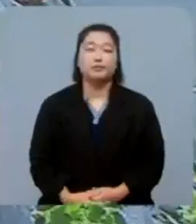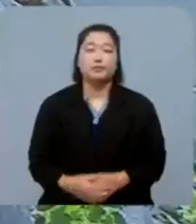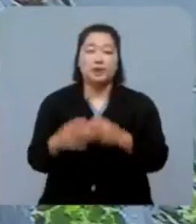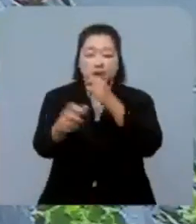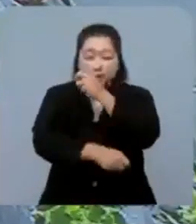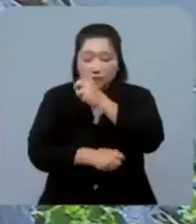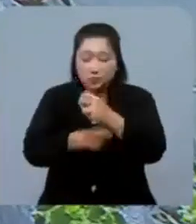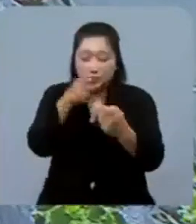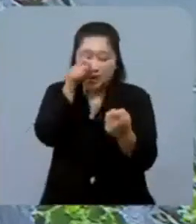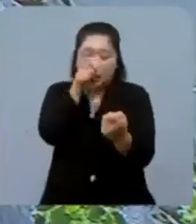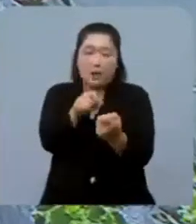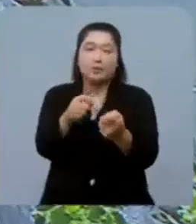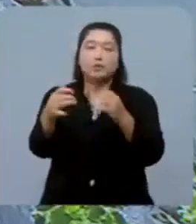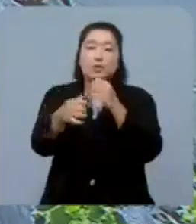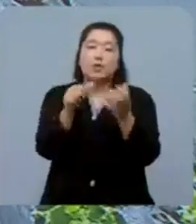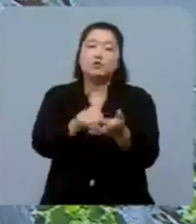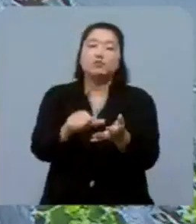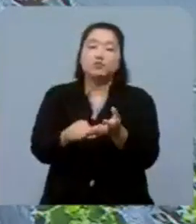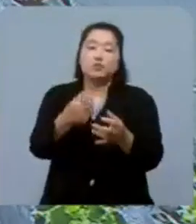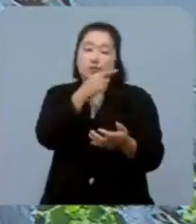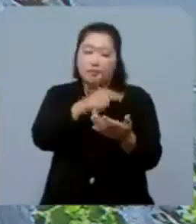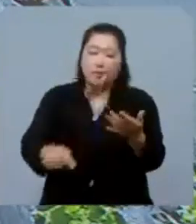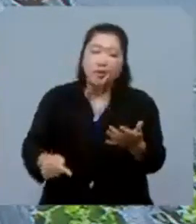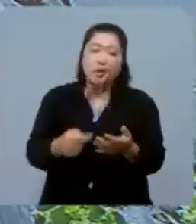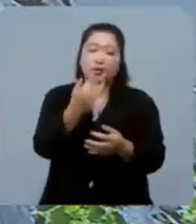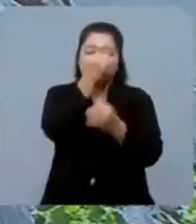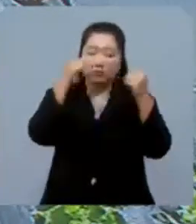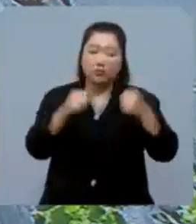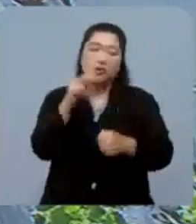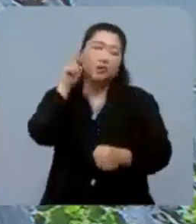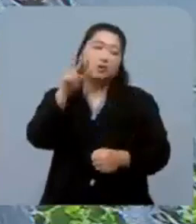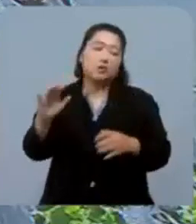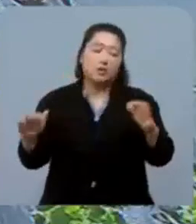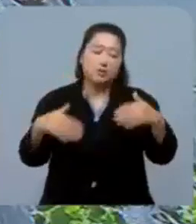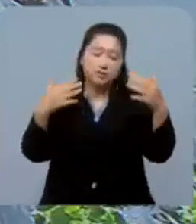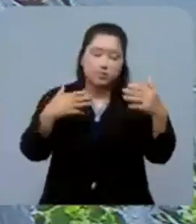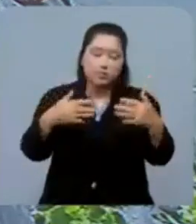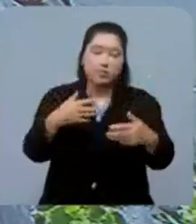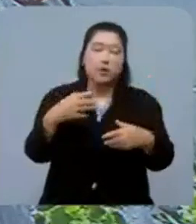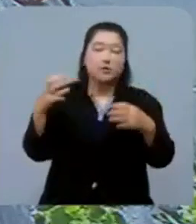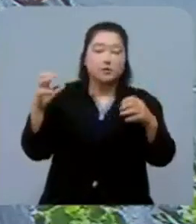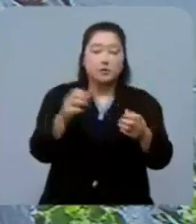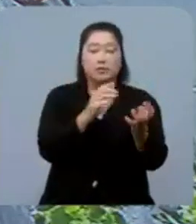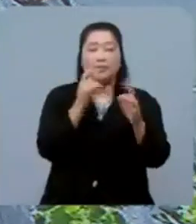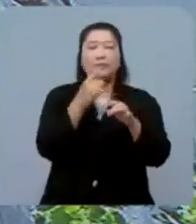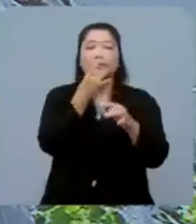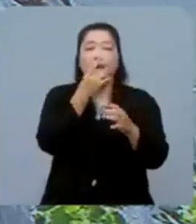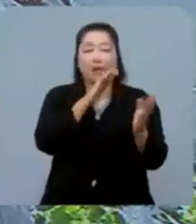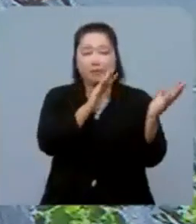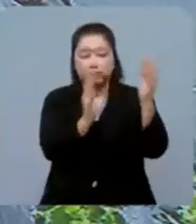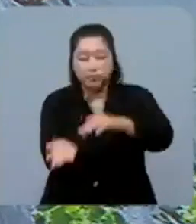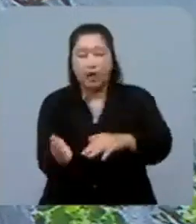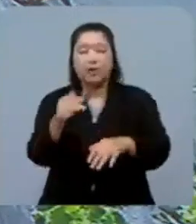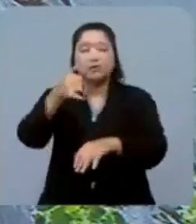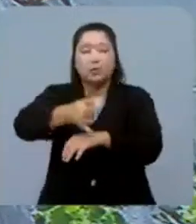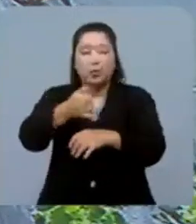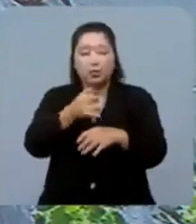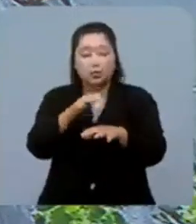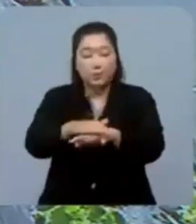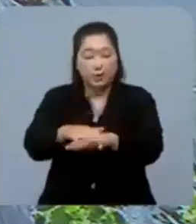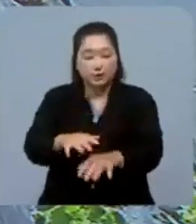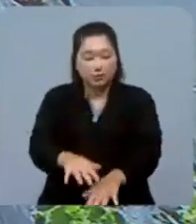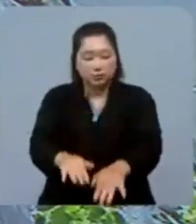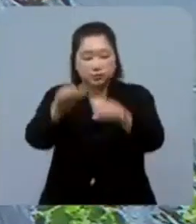수확을 앞둔 농작물도 피해가 컸습니다. 충북에서도 이틀 동안 이어진 강한 비바람에 벼가 쓰러지거나 농경지가 침수되는